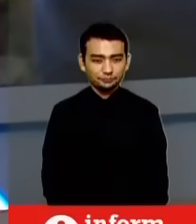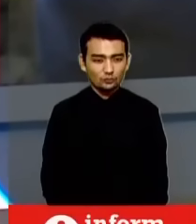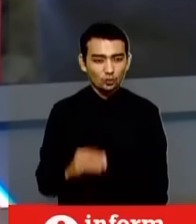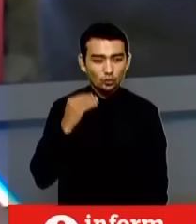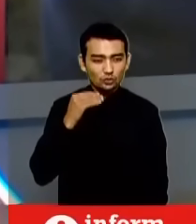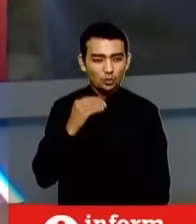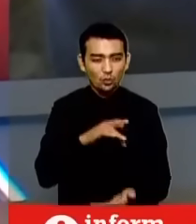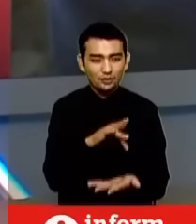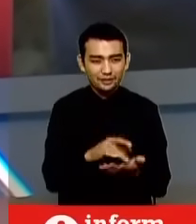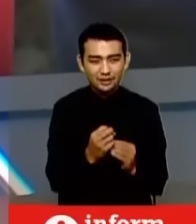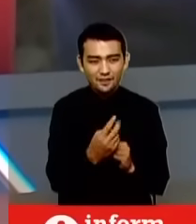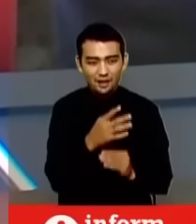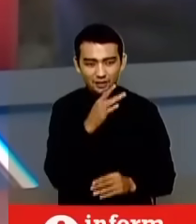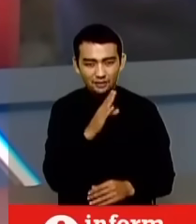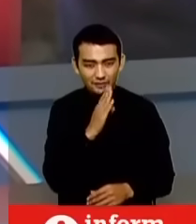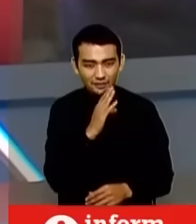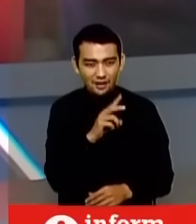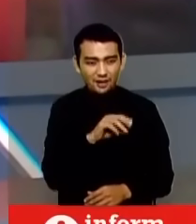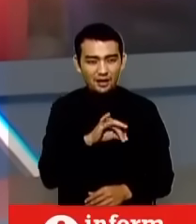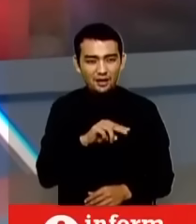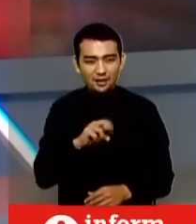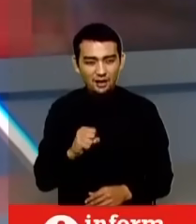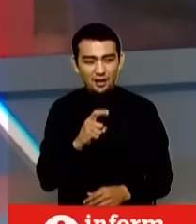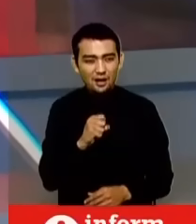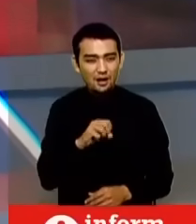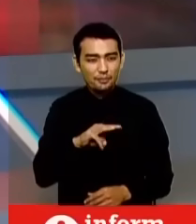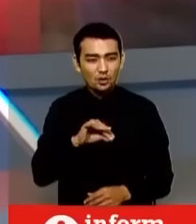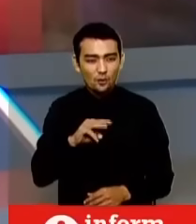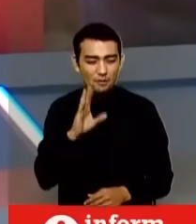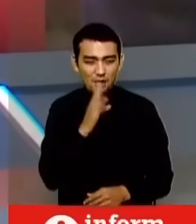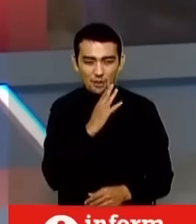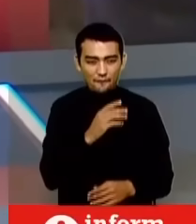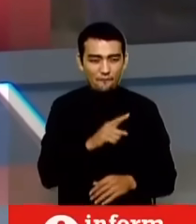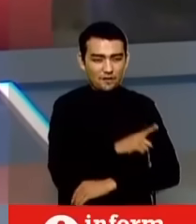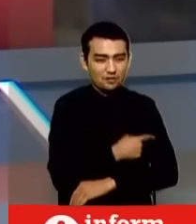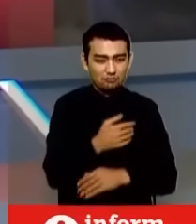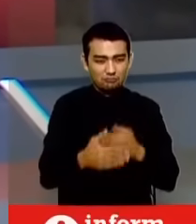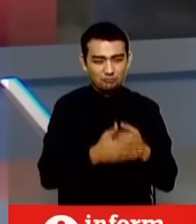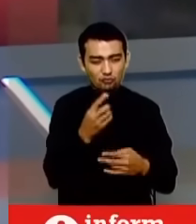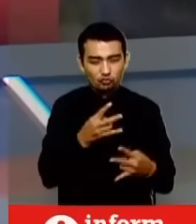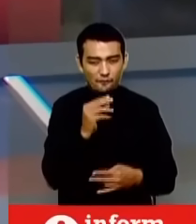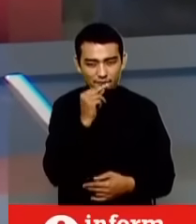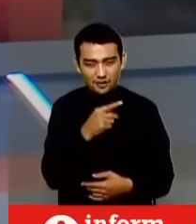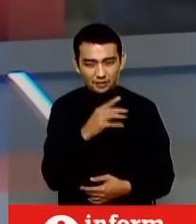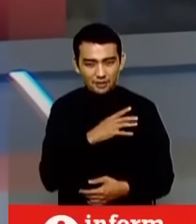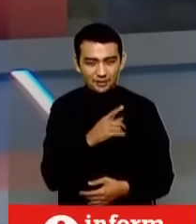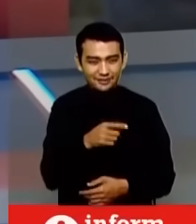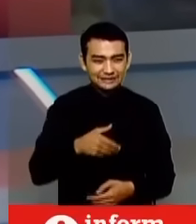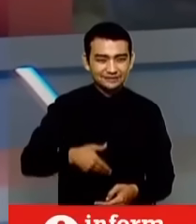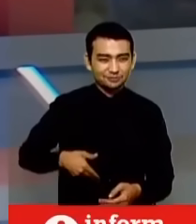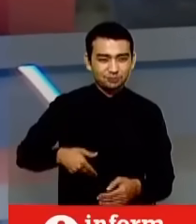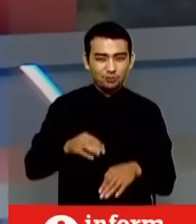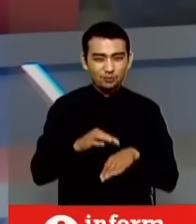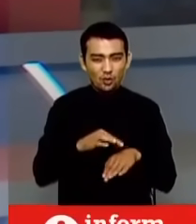Түркістан қаласының 12 жастағы тұрғыны Лейла Хамитованың анасы дәрігерлерді жауапқа тартуды талап етеді. Айтуынша, ауруханаға соқыр шек болып